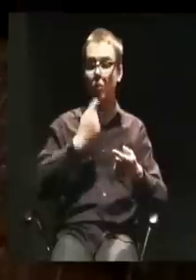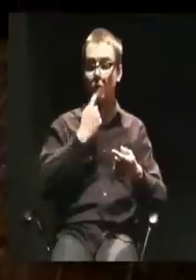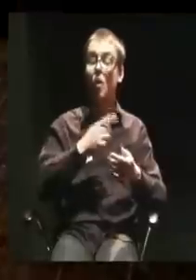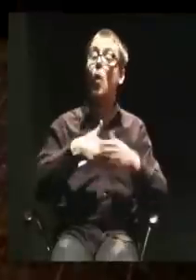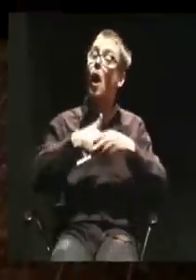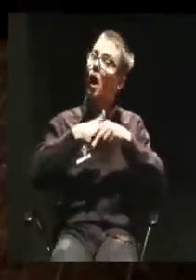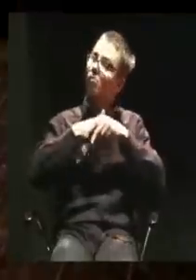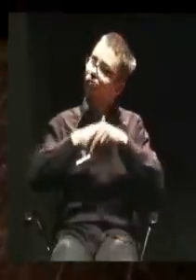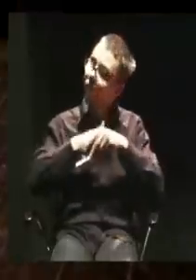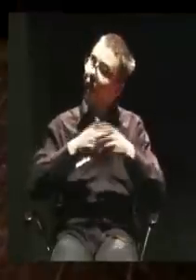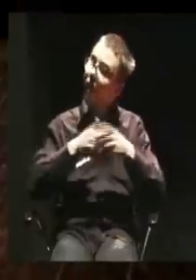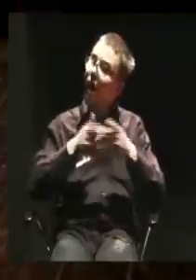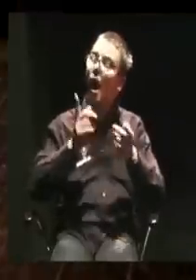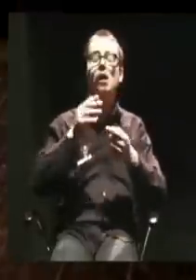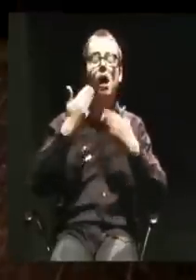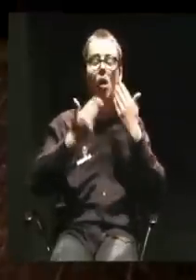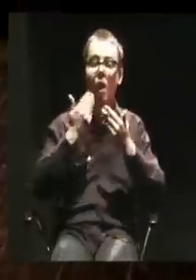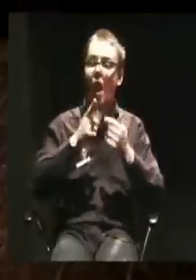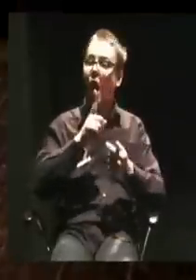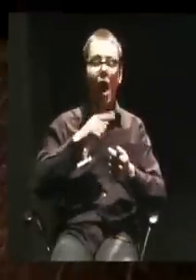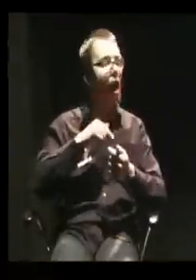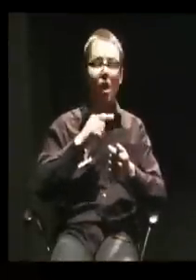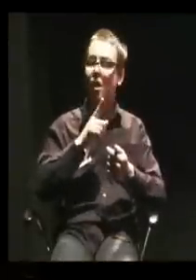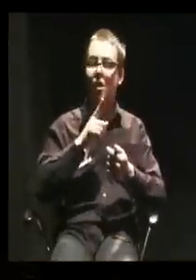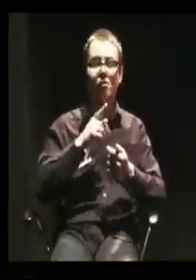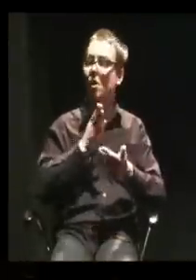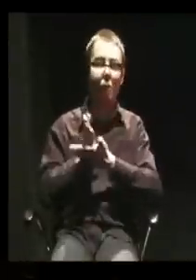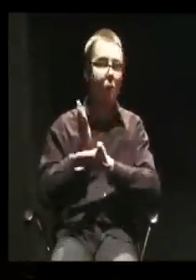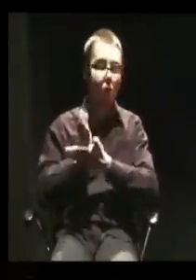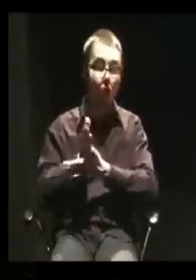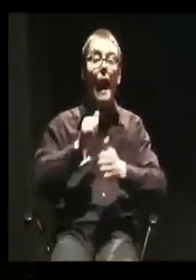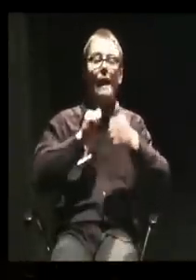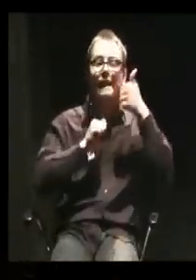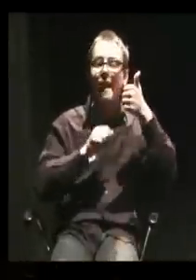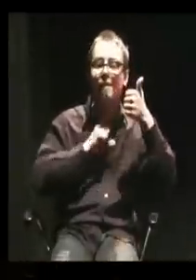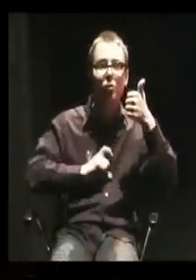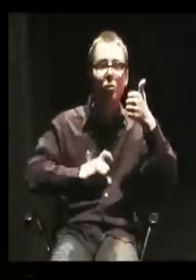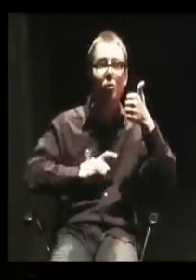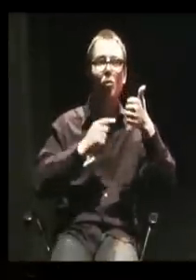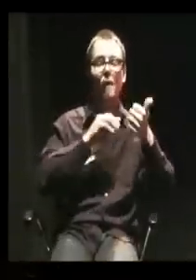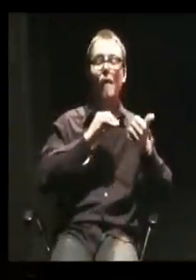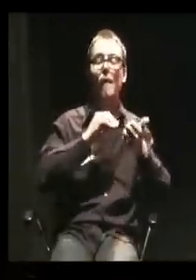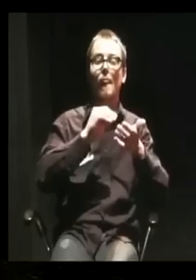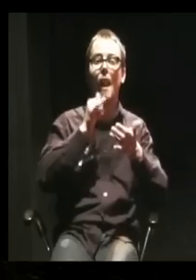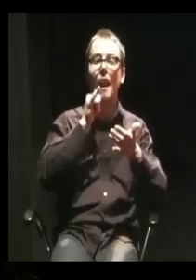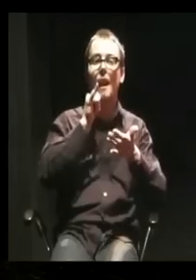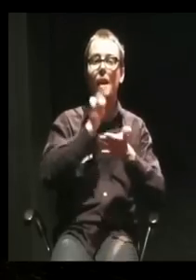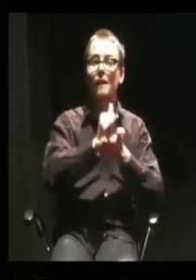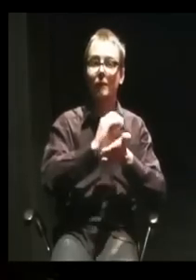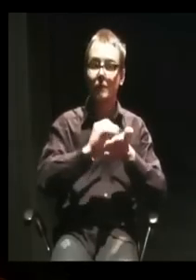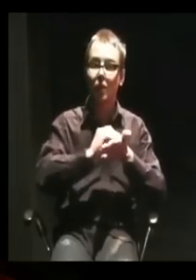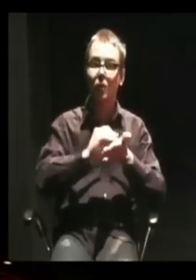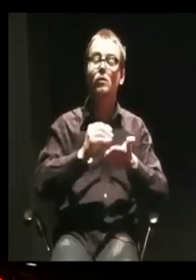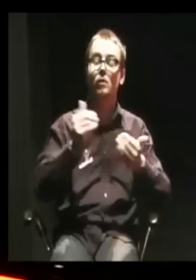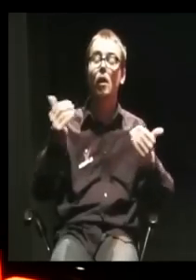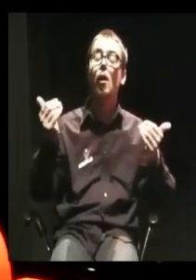jedno biuro podróży odpisało: Panie Łukaszu, wyślemy Pana do Stanów. Poleciałem, ale na koncercie byłem sam i nie mam takiego